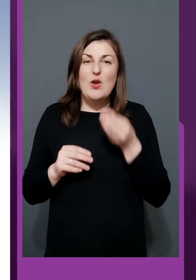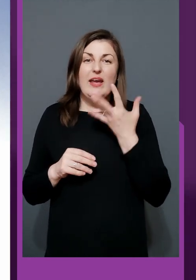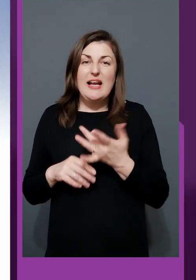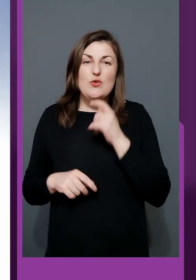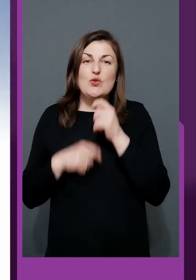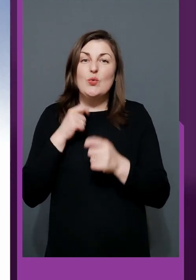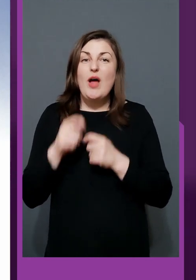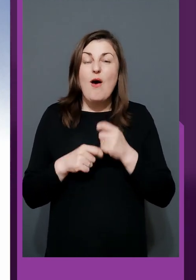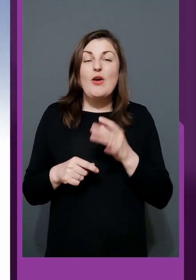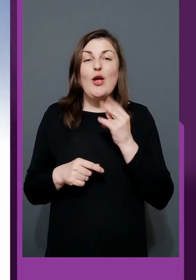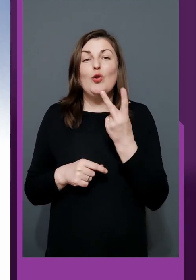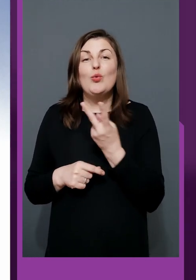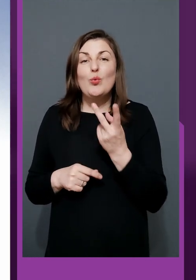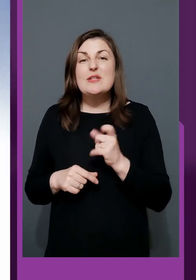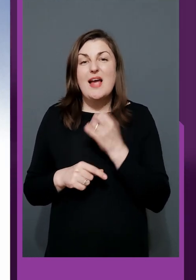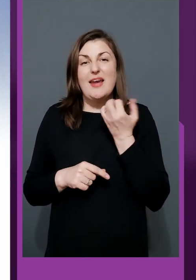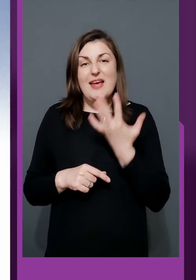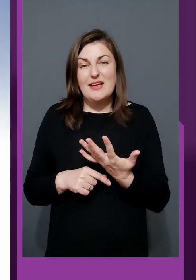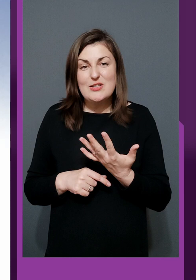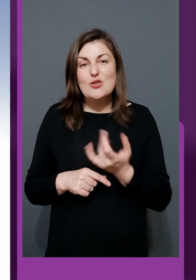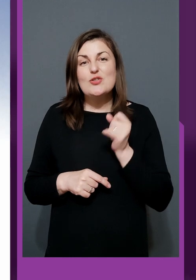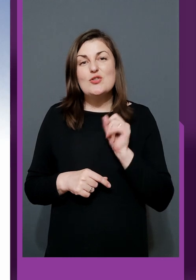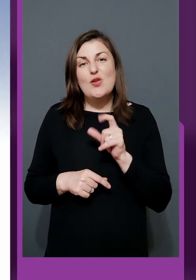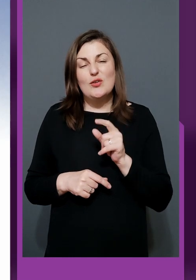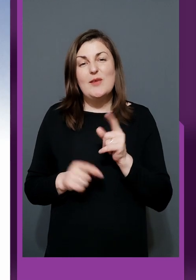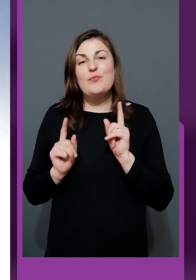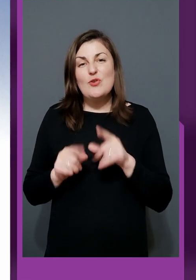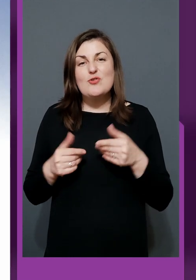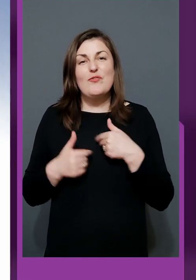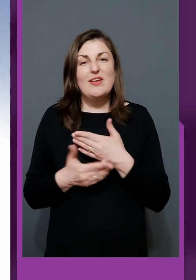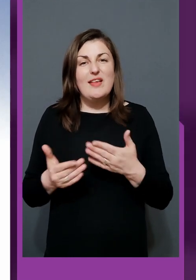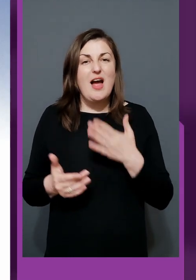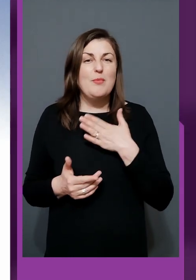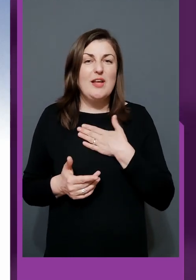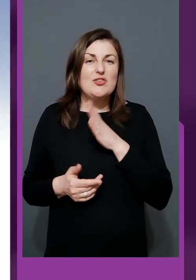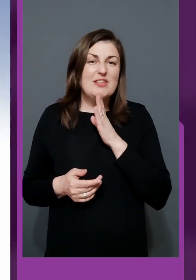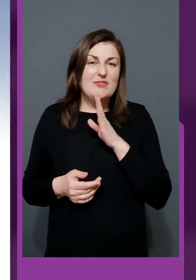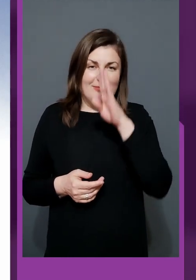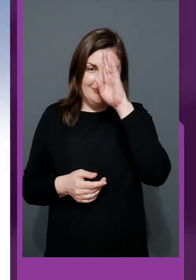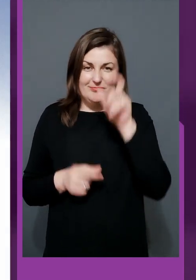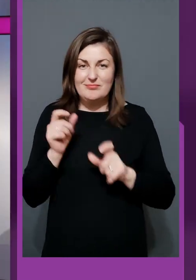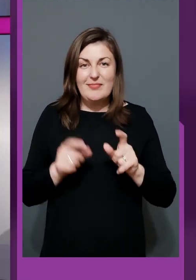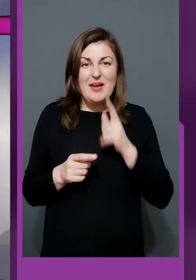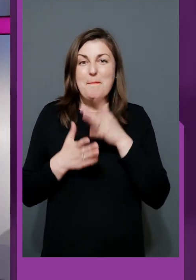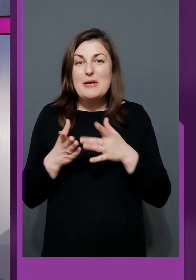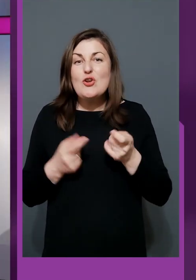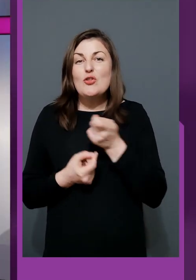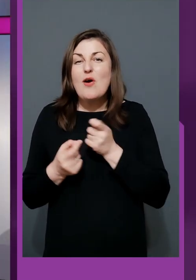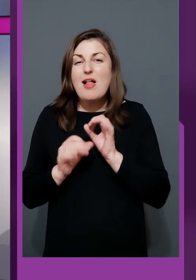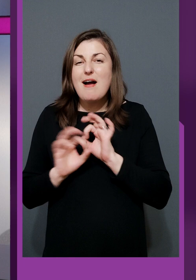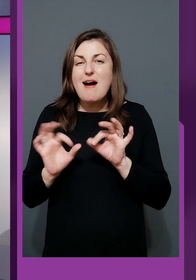кількістю нагород і друге за кількістю золотих тож вітаємо наших дівчат хлопців але більш